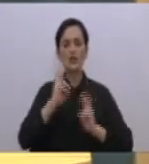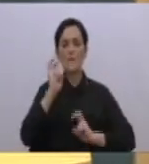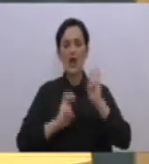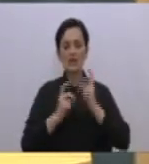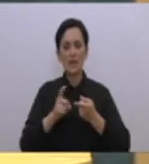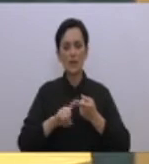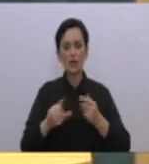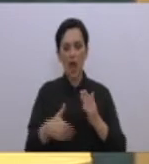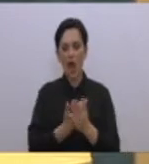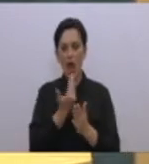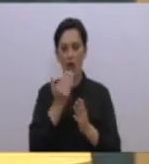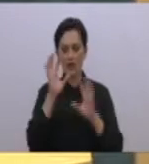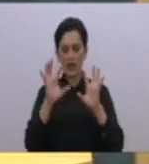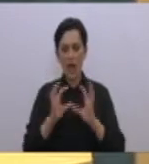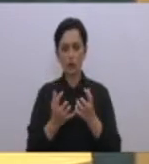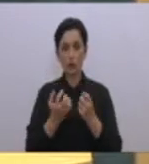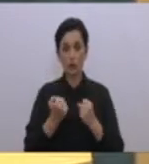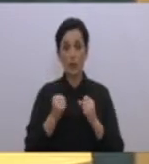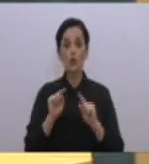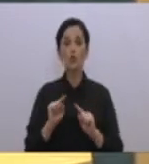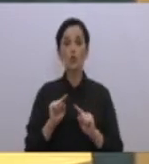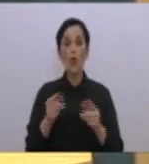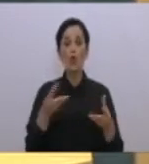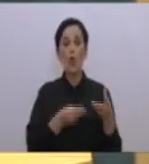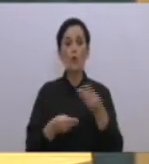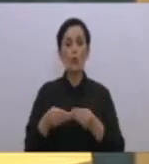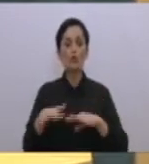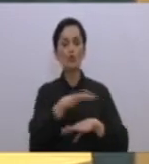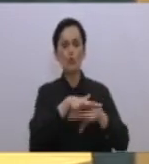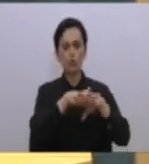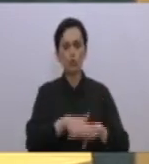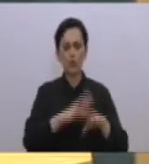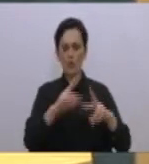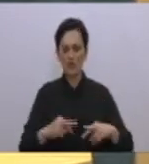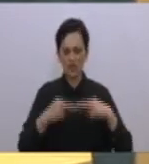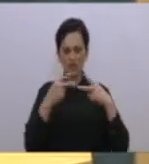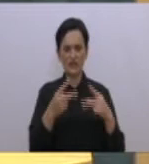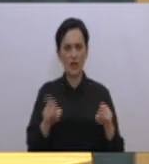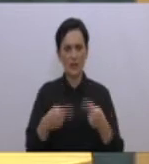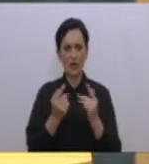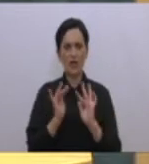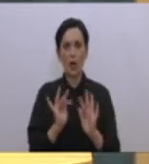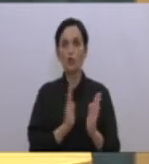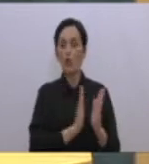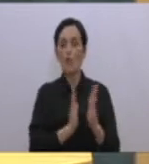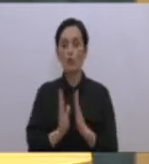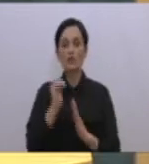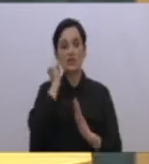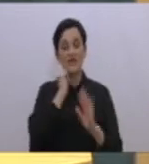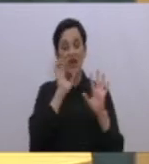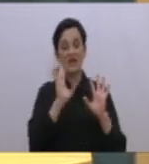შესახებ ახალი კანონის მიღება, რითაც კორპორაციულ სფეროში ფუნდამენტური ცვლილებები განხორციელდა, მოწესრიგდა ძველი